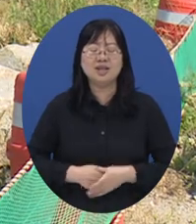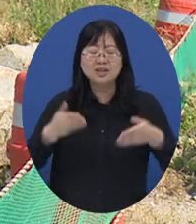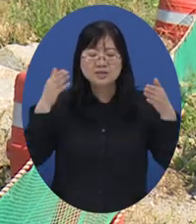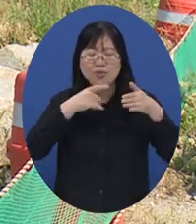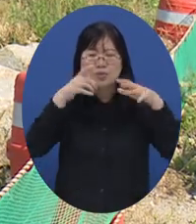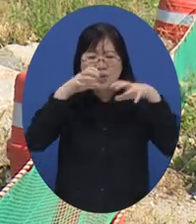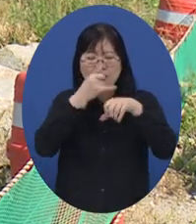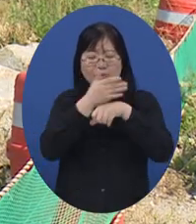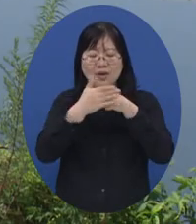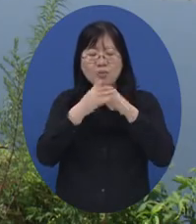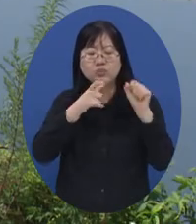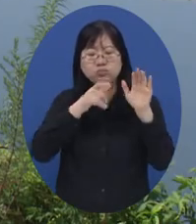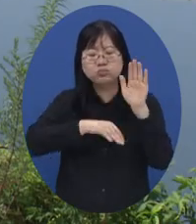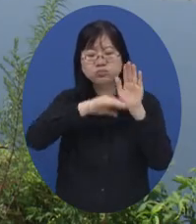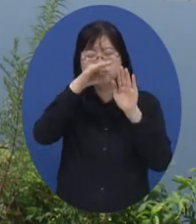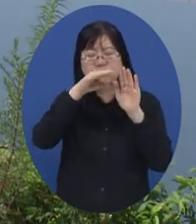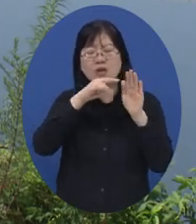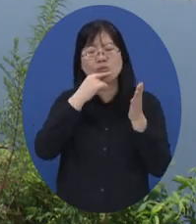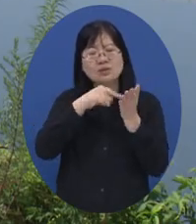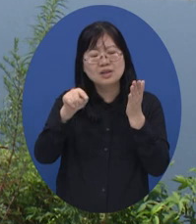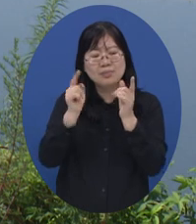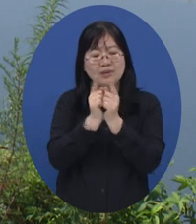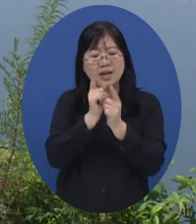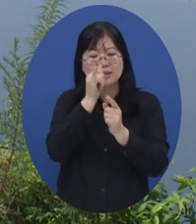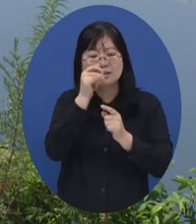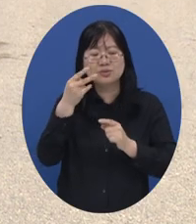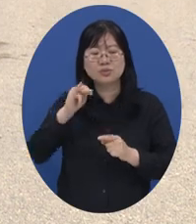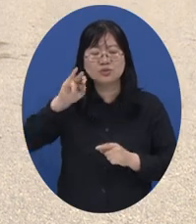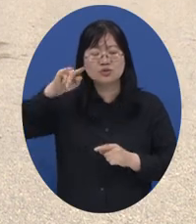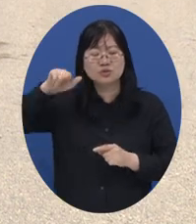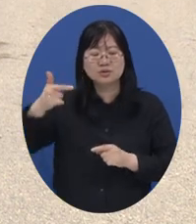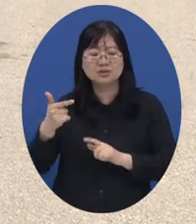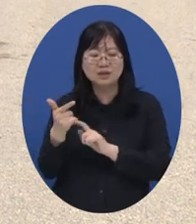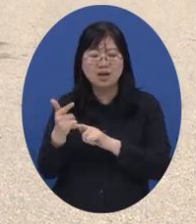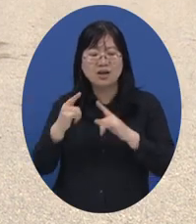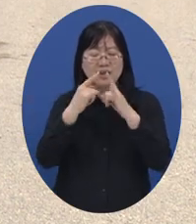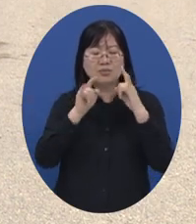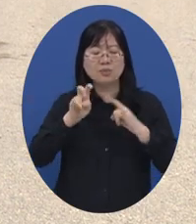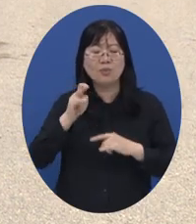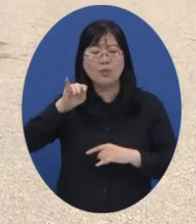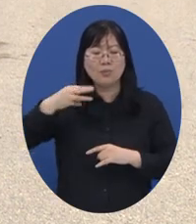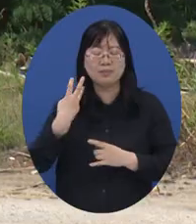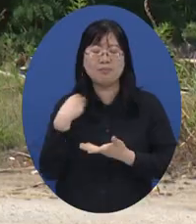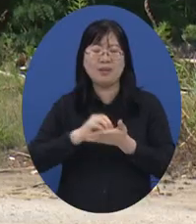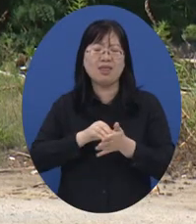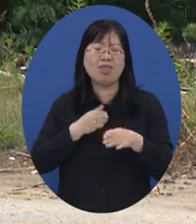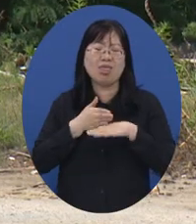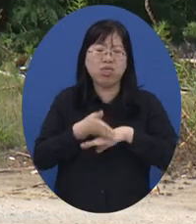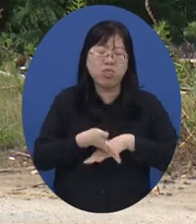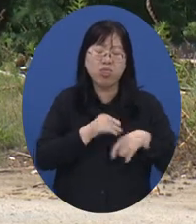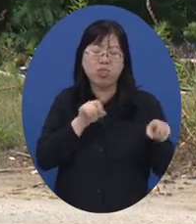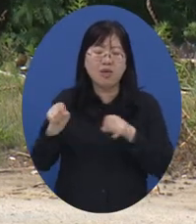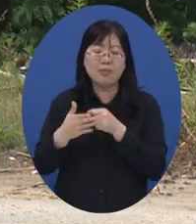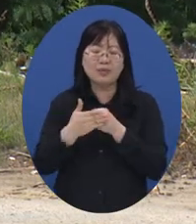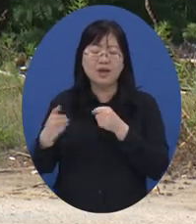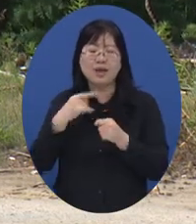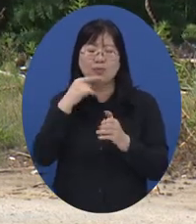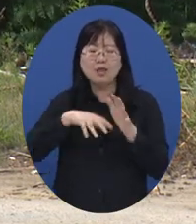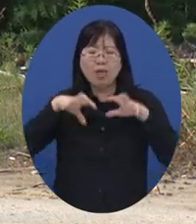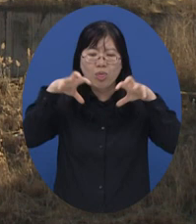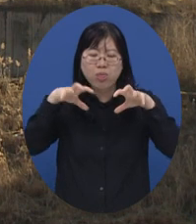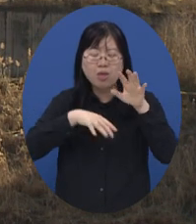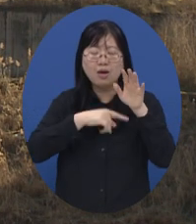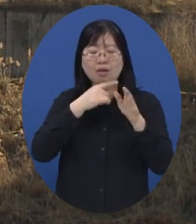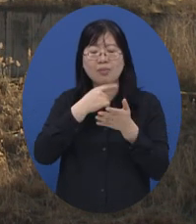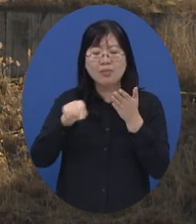집중호우 때 물이 불어 늘 수해 위협을 안고 있던 동두천. 캠프모빌 반환이 늦어지면서 수해 예방 사업에도 차질을